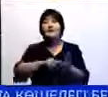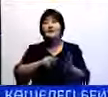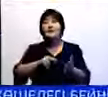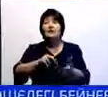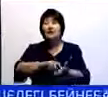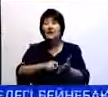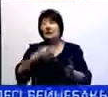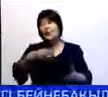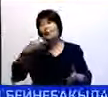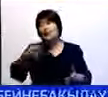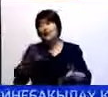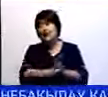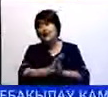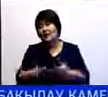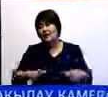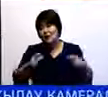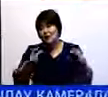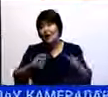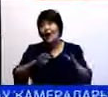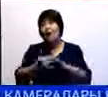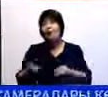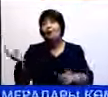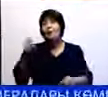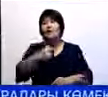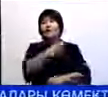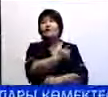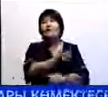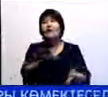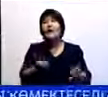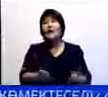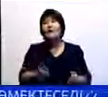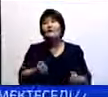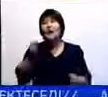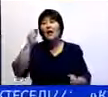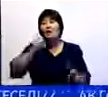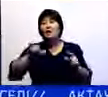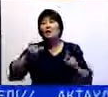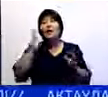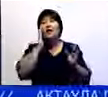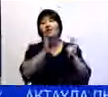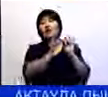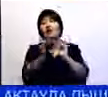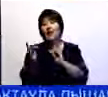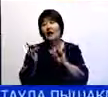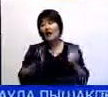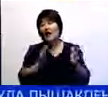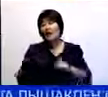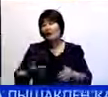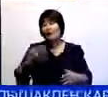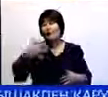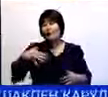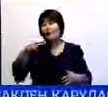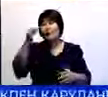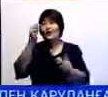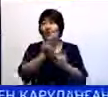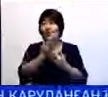тегін жолдама. Және де біздің ауылдан келген вакцина қабылдаған білім алушыларымызға жатақханада тұру 50% жеңілдігі